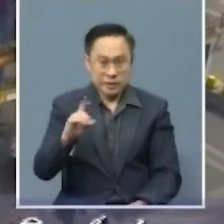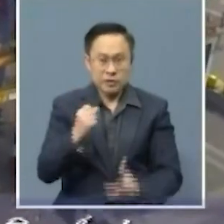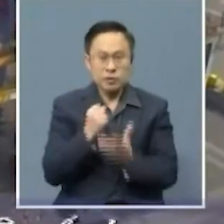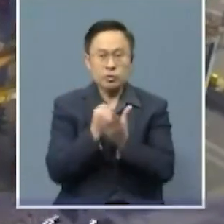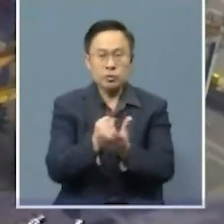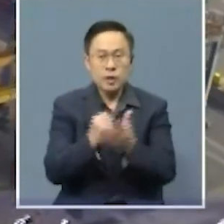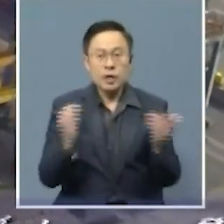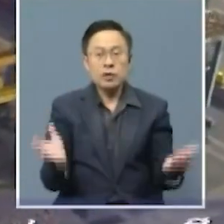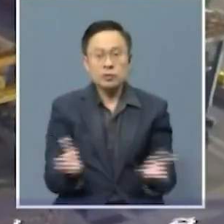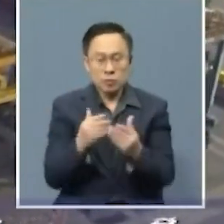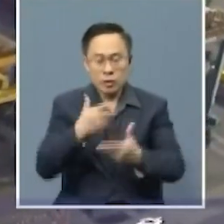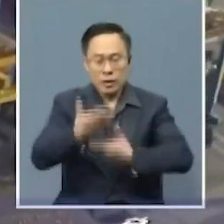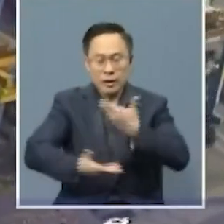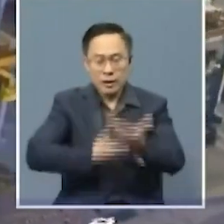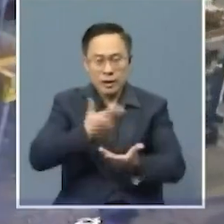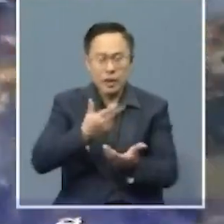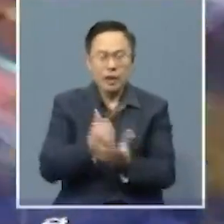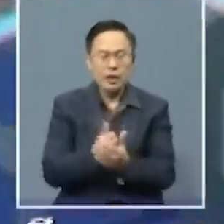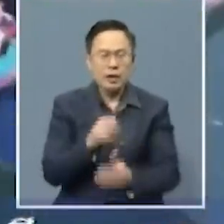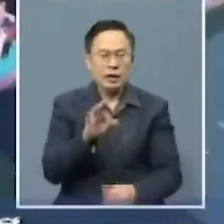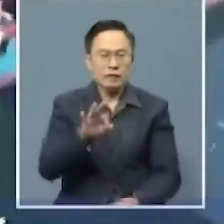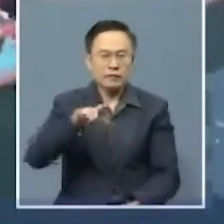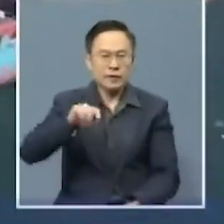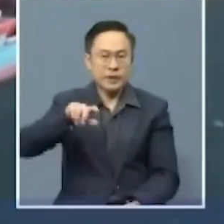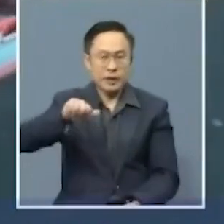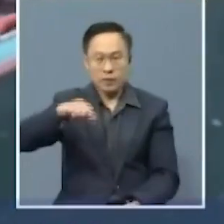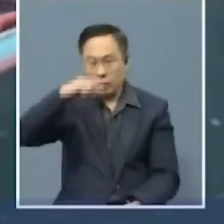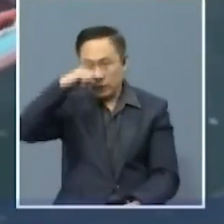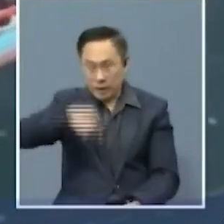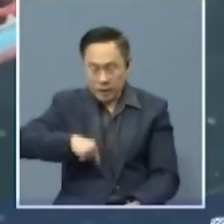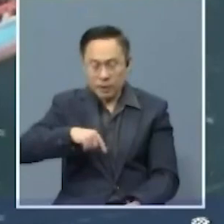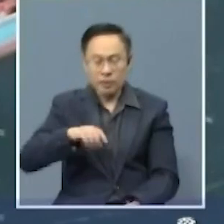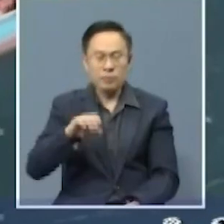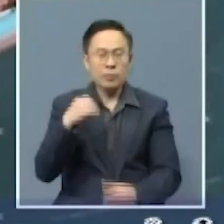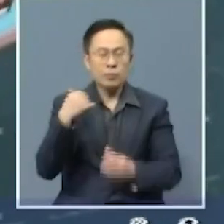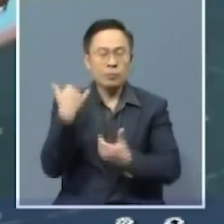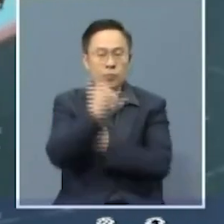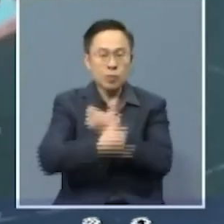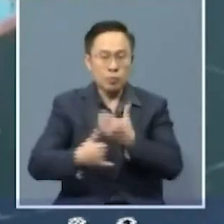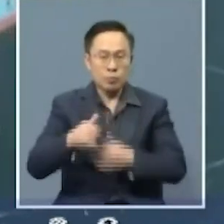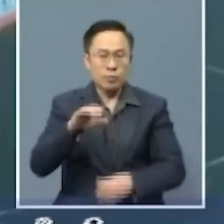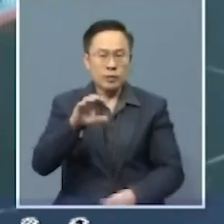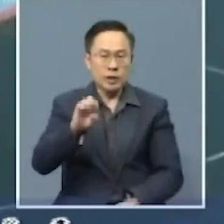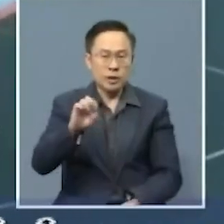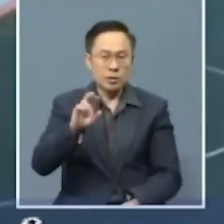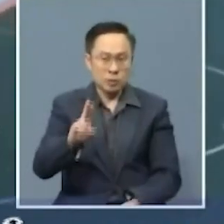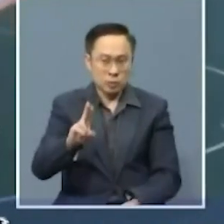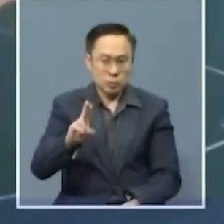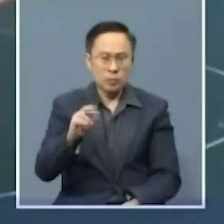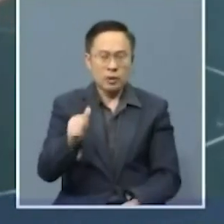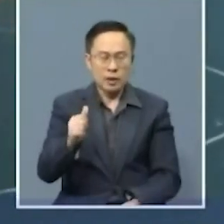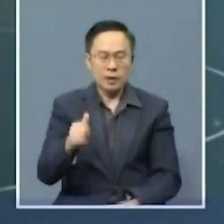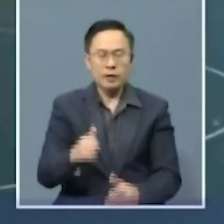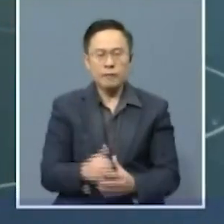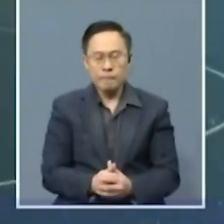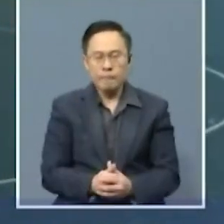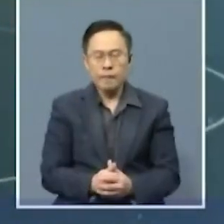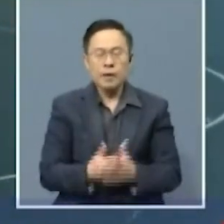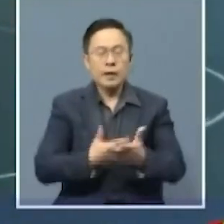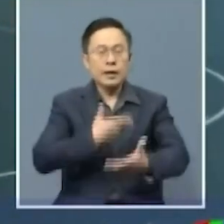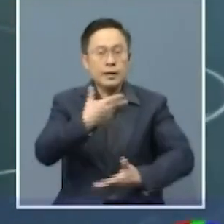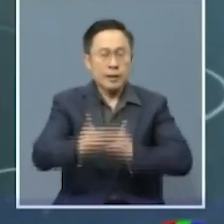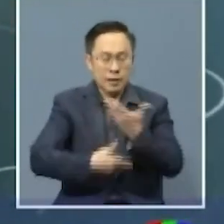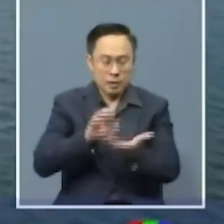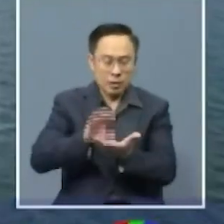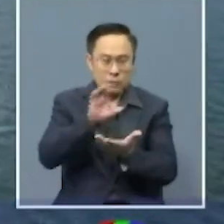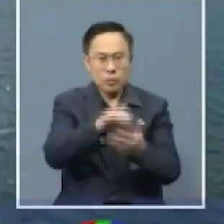ช่วยสนับสนุนการเจรจาความตกลงเขตการค้าเสรีไทยสหภาพยุโรปรวมถึงช่วยพัฒนาความร่วมมือด้านการค้า